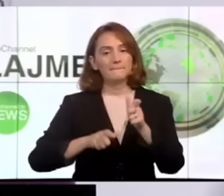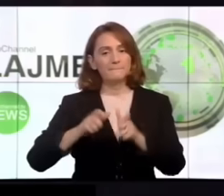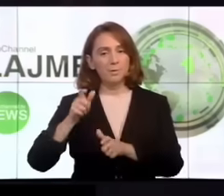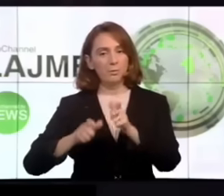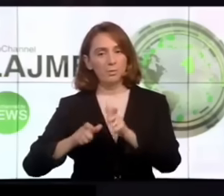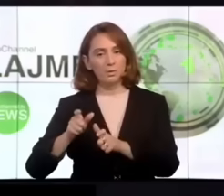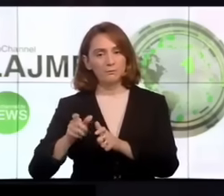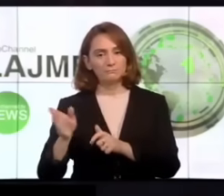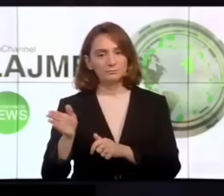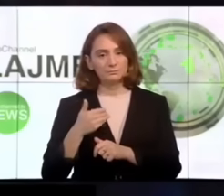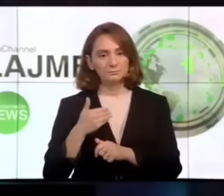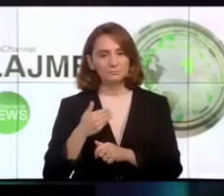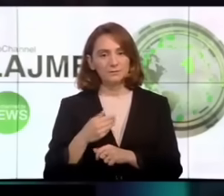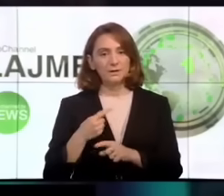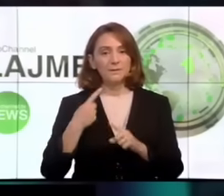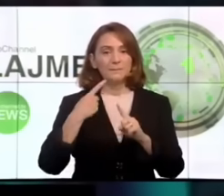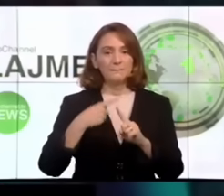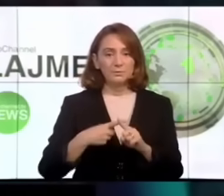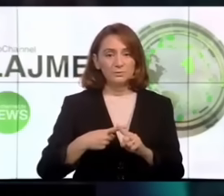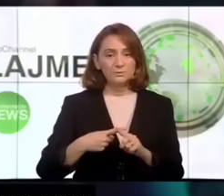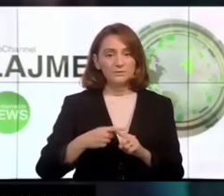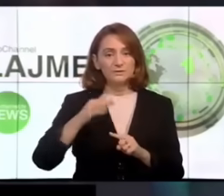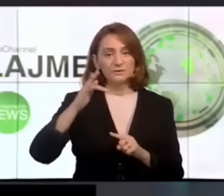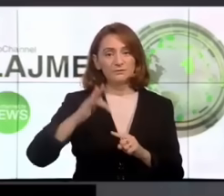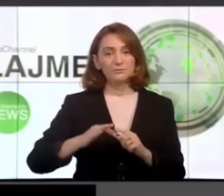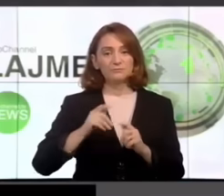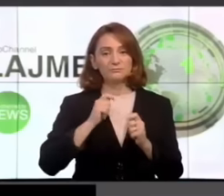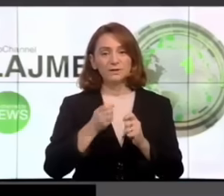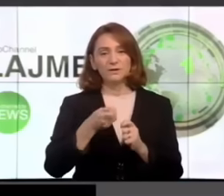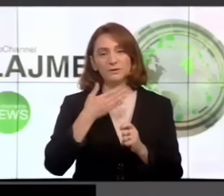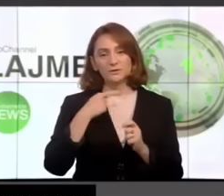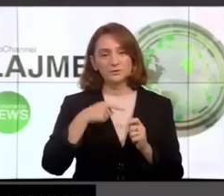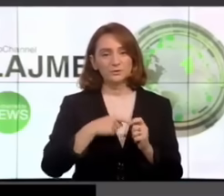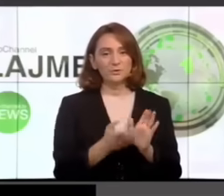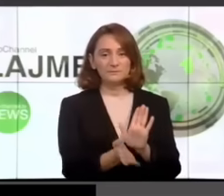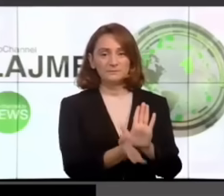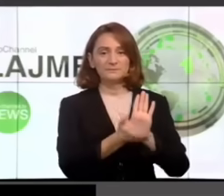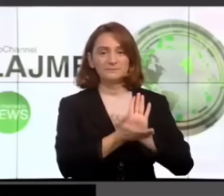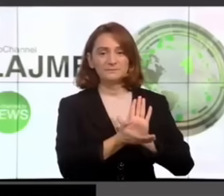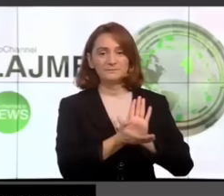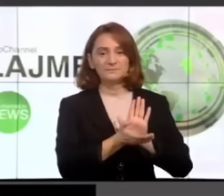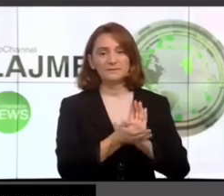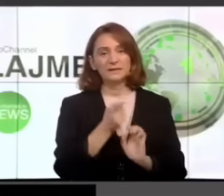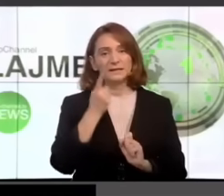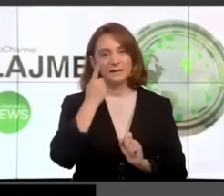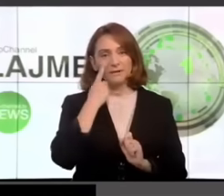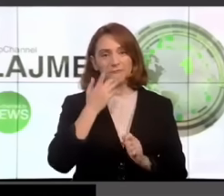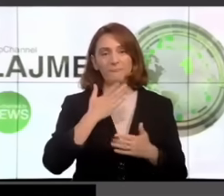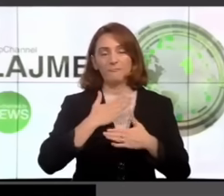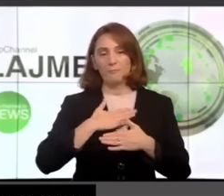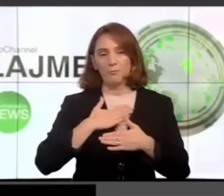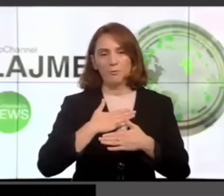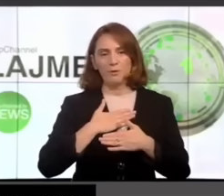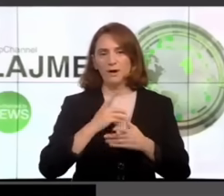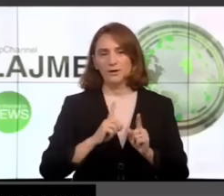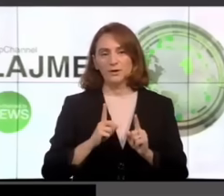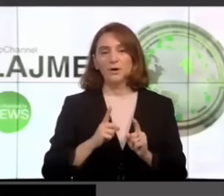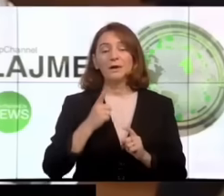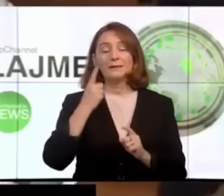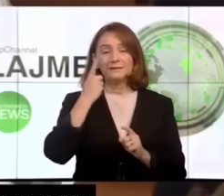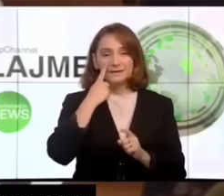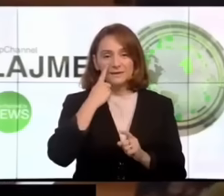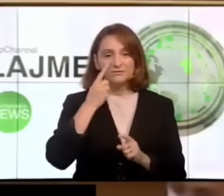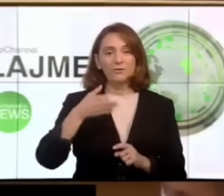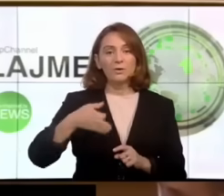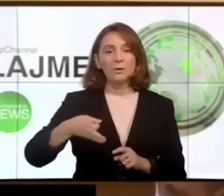bashku. Ajo tha më pas për Deutsche Welle-n se shë këtë çmim mbi të gjitha si njohje për popullin e Kosovës, si një vlerësim të jashtëzakonshëm